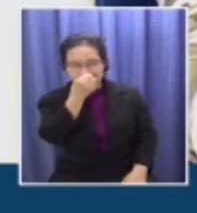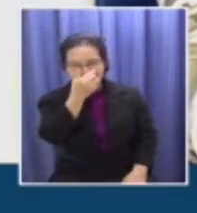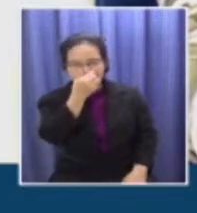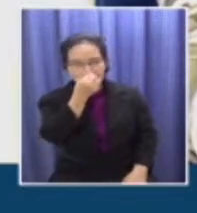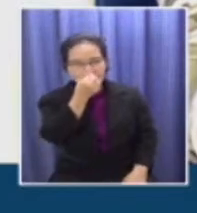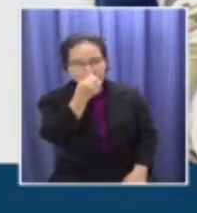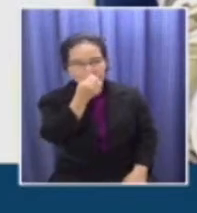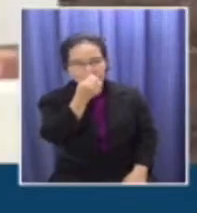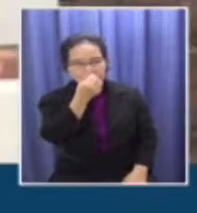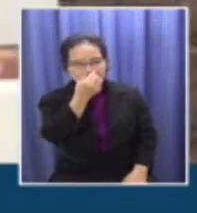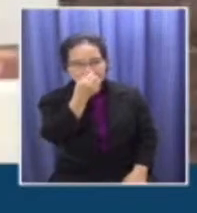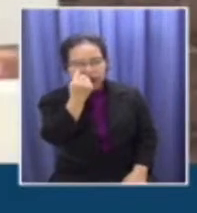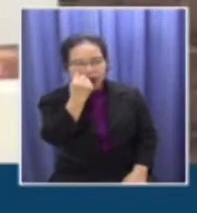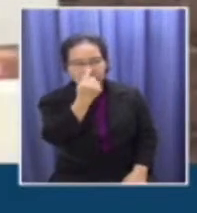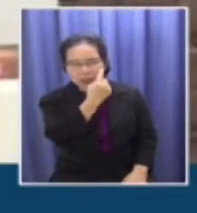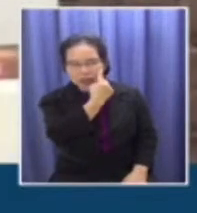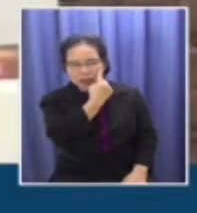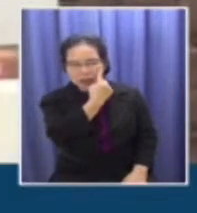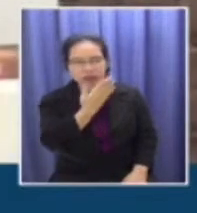mamu